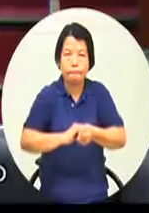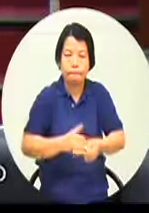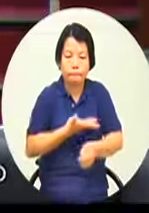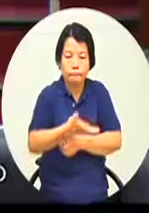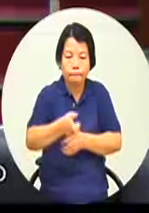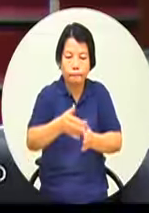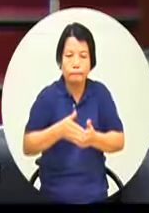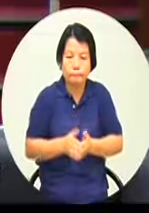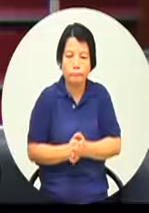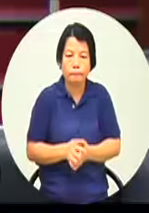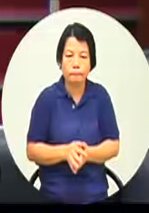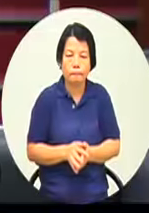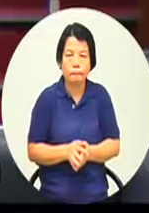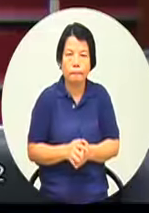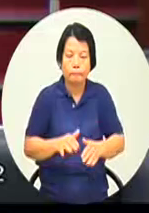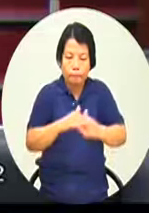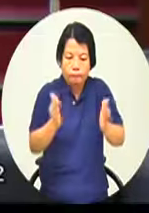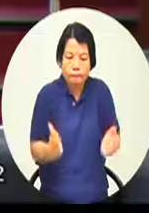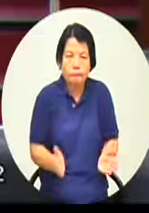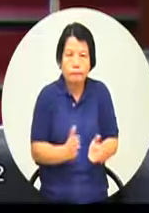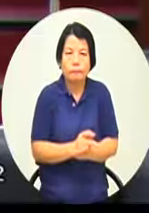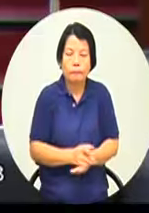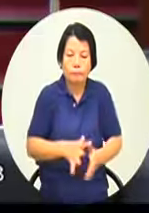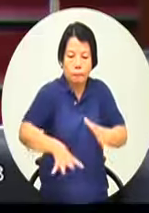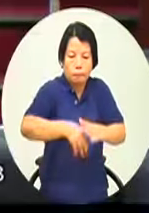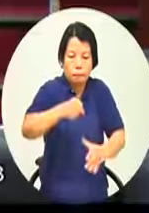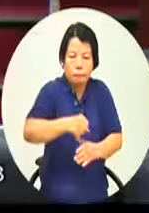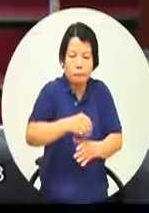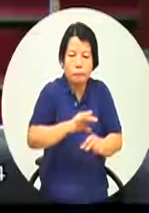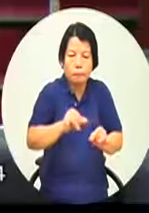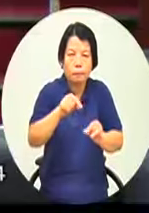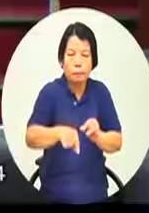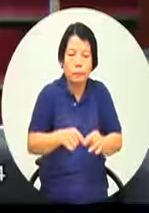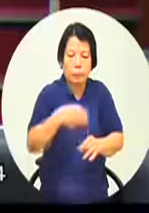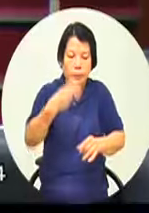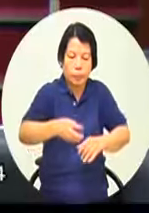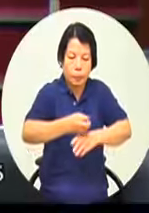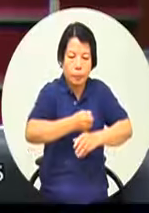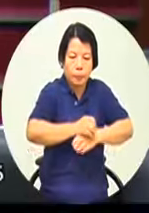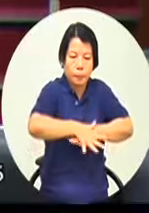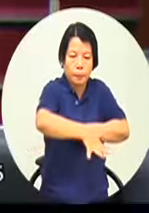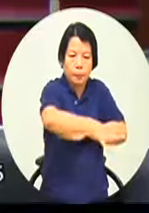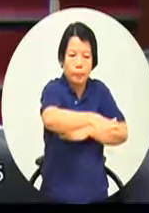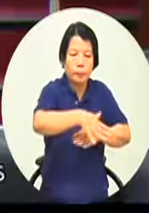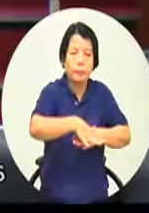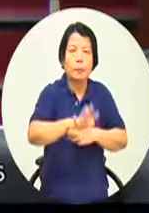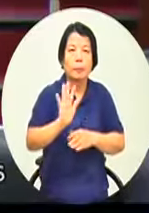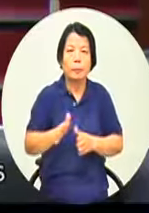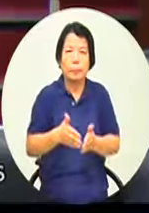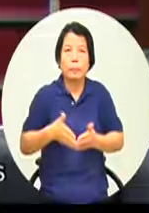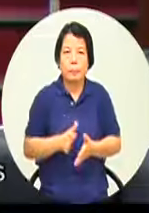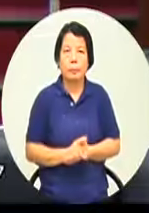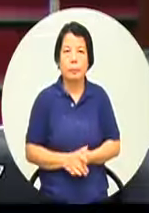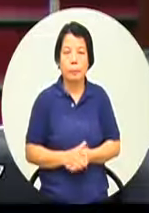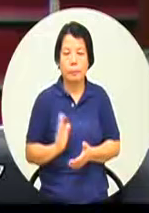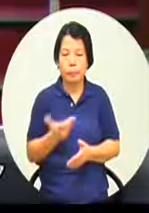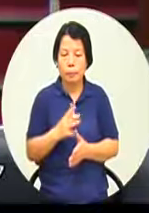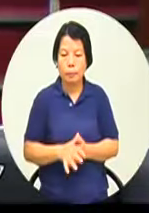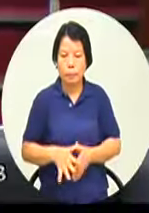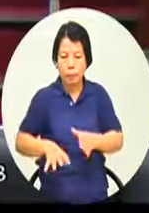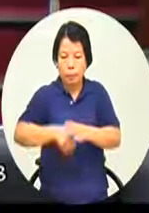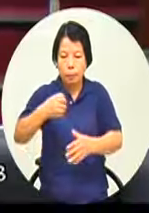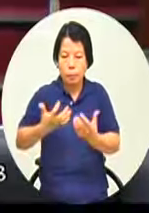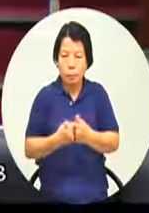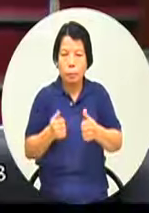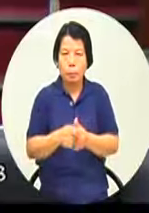有一个封闭的排集水区域嘛，然后再把它排出去。但是我们的抽水机的容